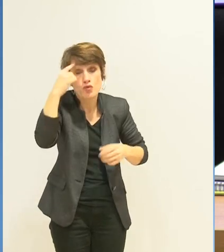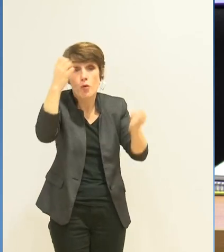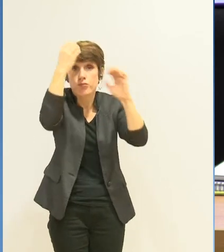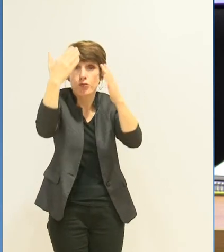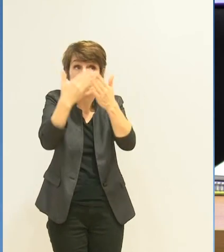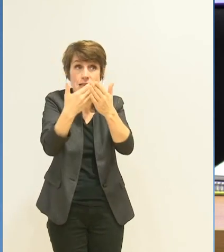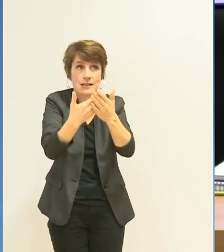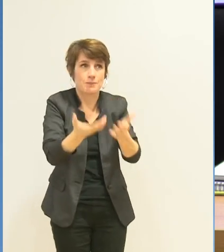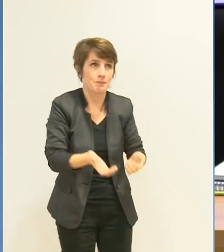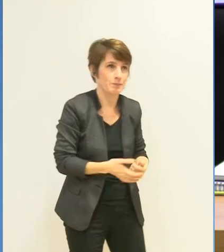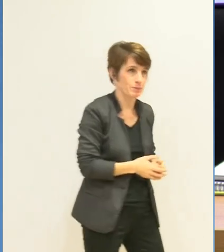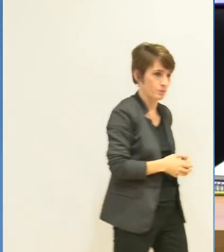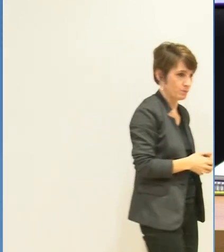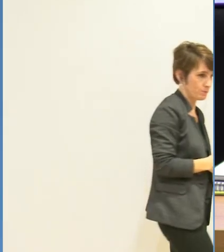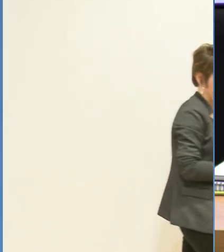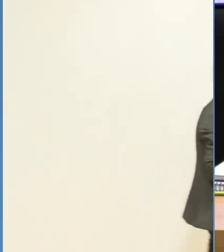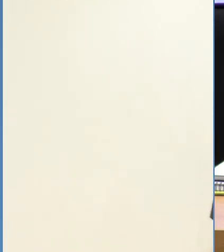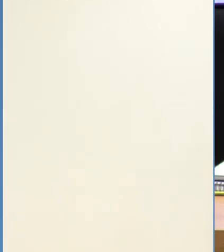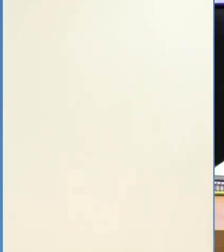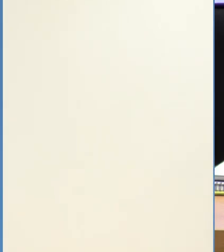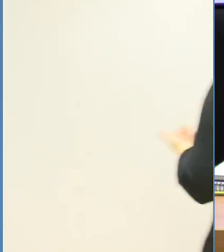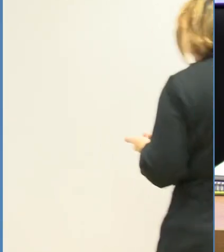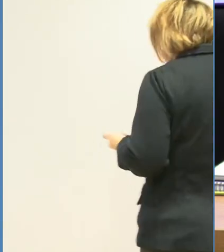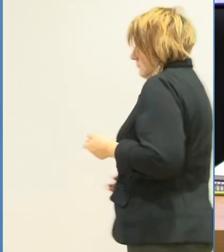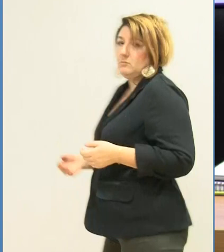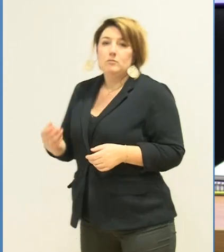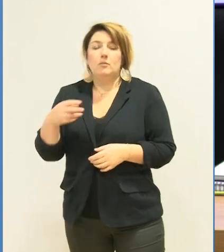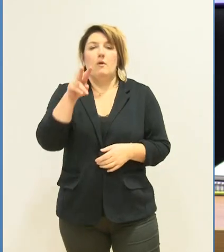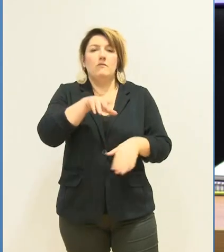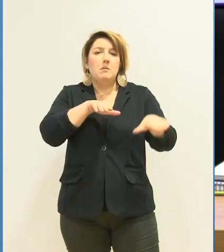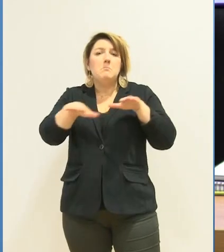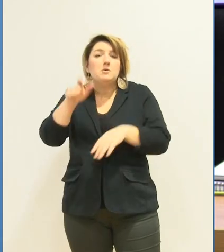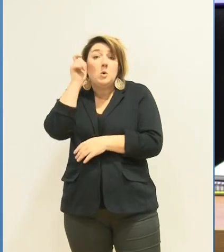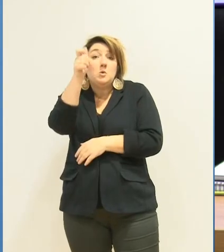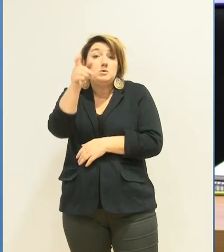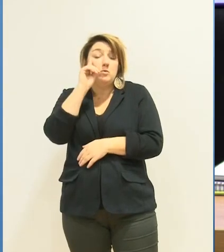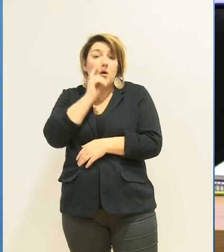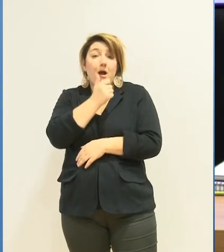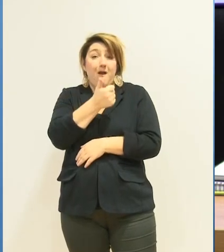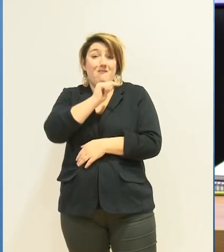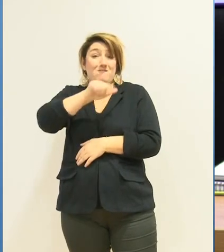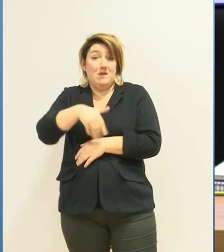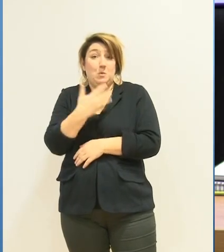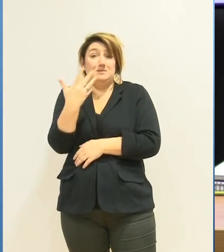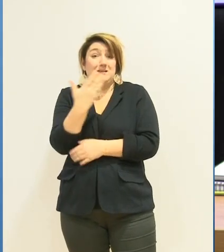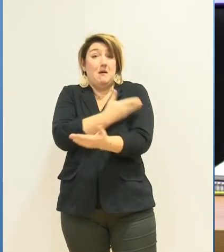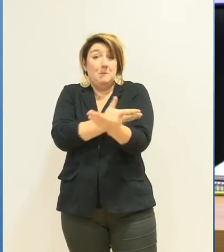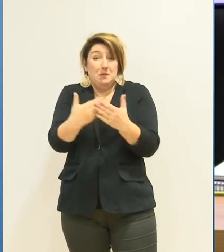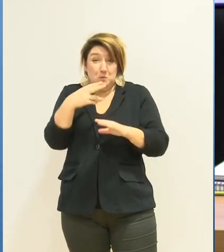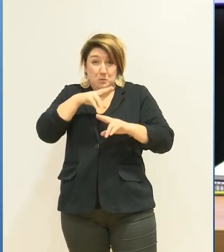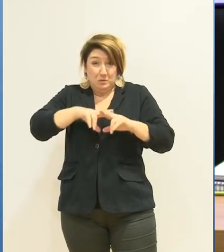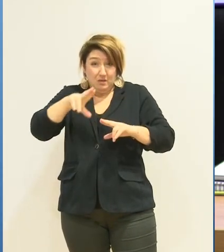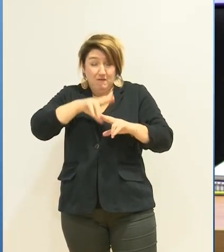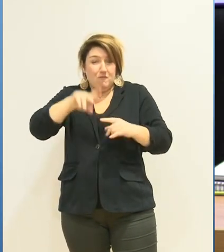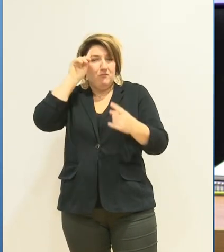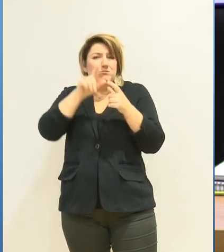suite était d'ailleurs assez logique puisque avec 1,5 million de travaux pour la mise en accessibilité des établissements recevant